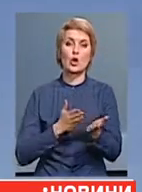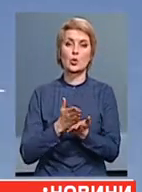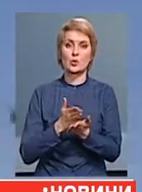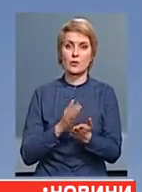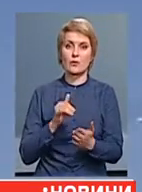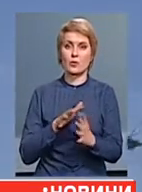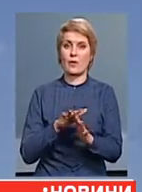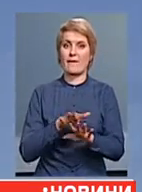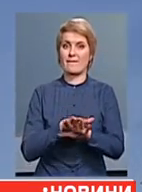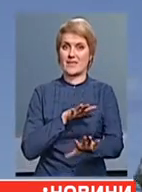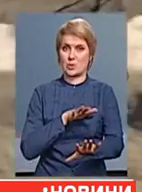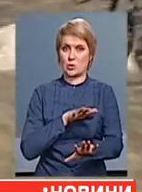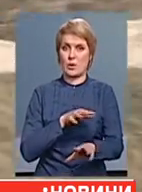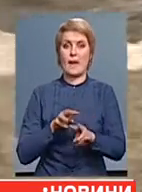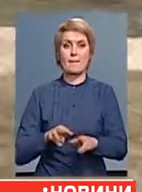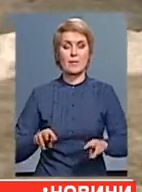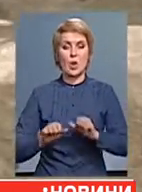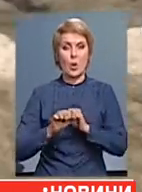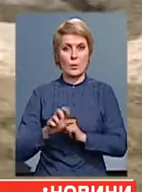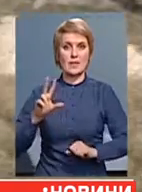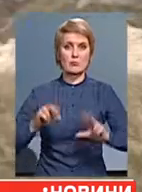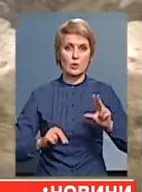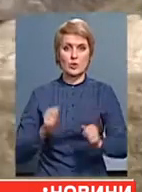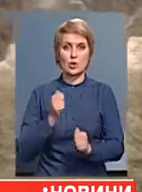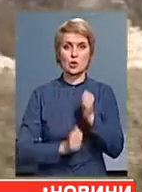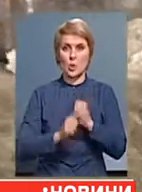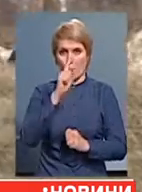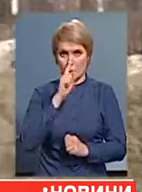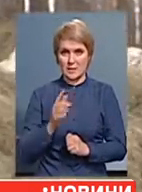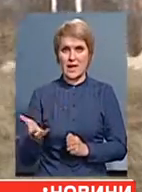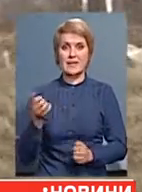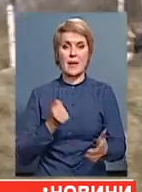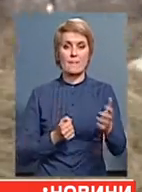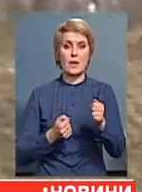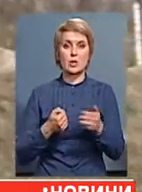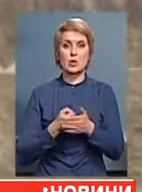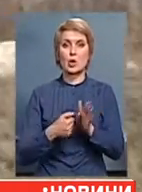У Міноборони сподіваються щомісячно приймати до 6 тисяч контрактників.